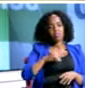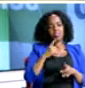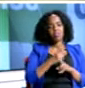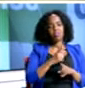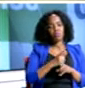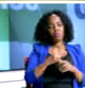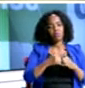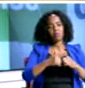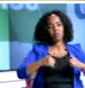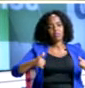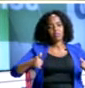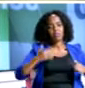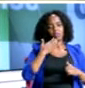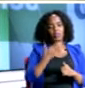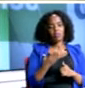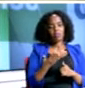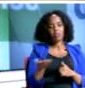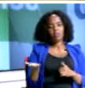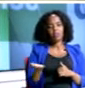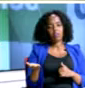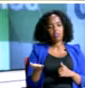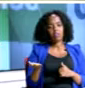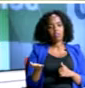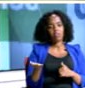danno bastani haye esrai